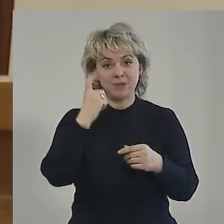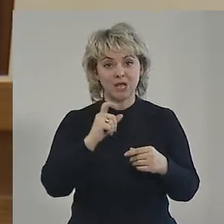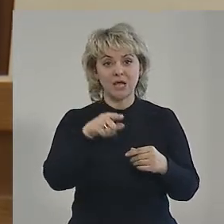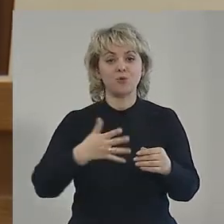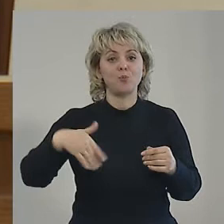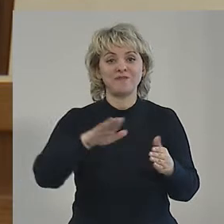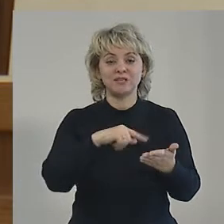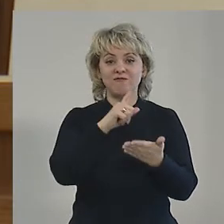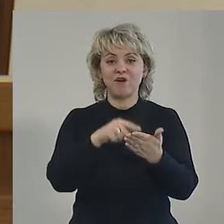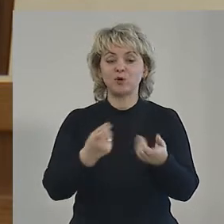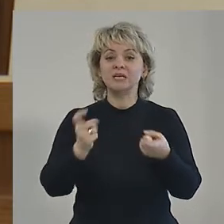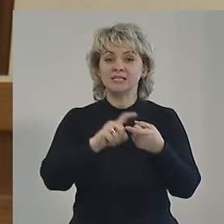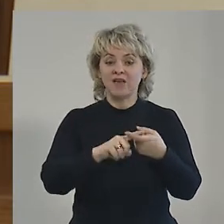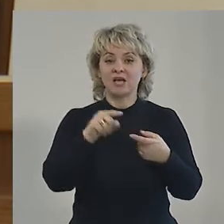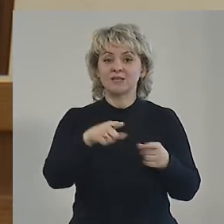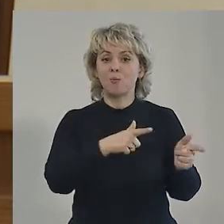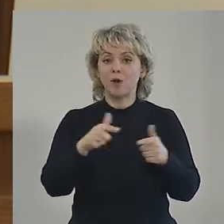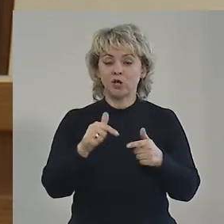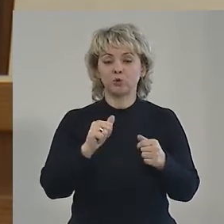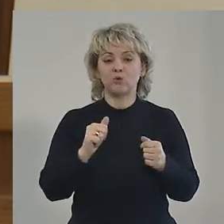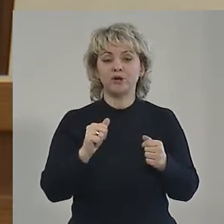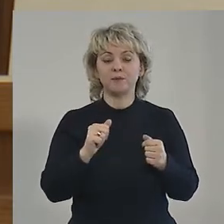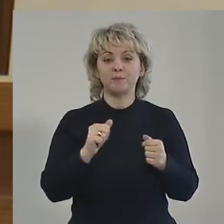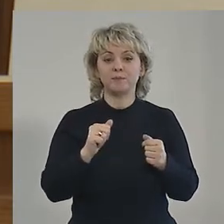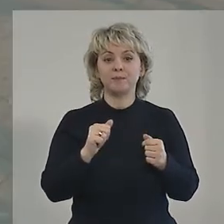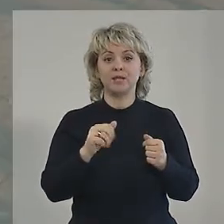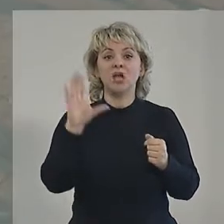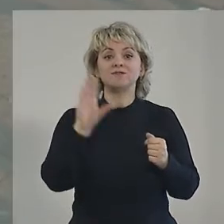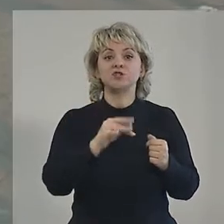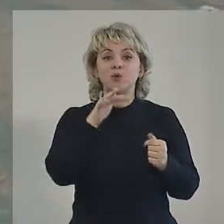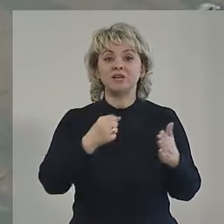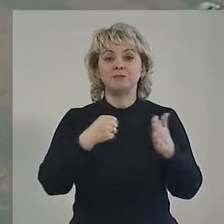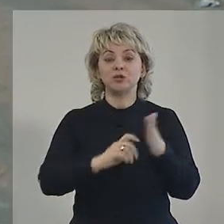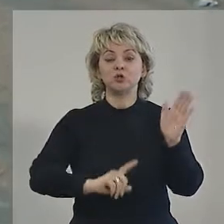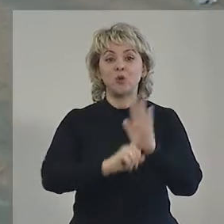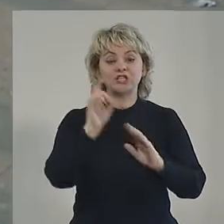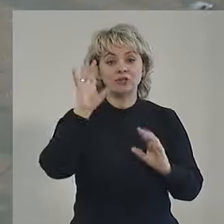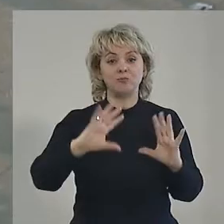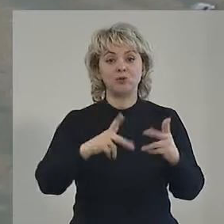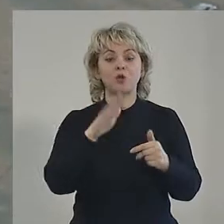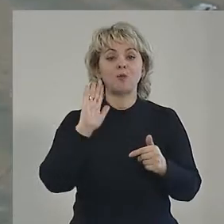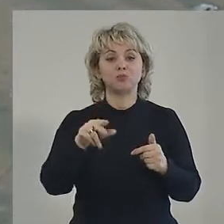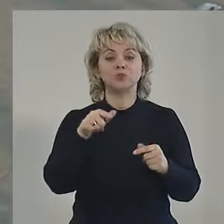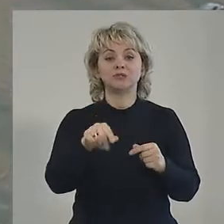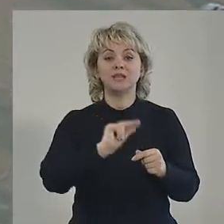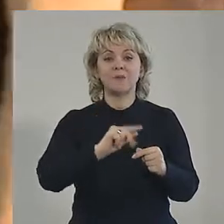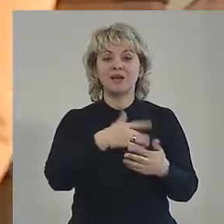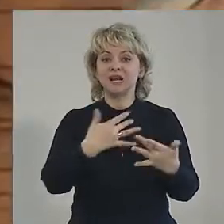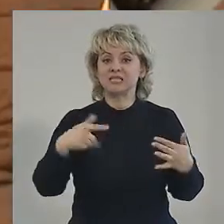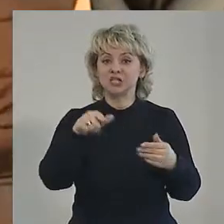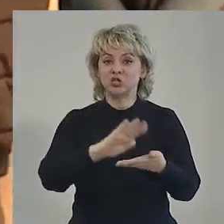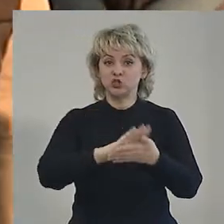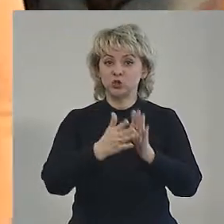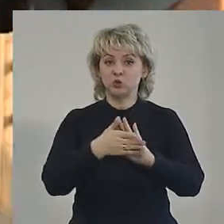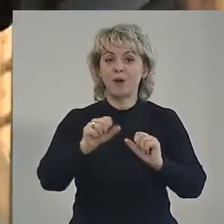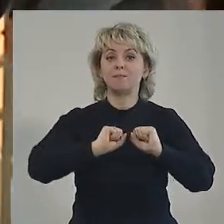по всем вопросам, связанным с подготовкой. Все время до начала чемпионата мира будут отрабатываться возможные